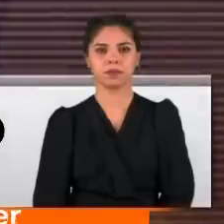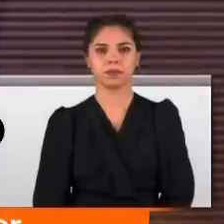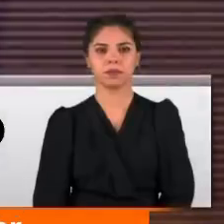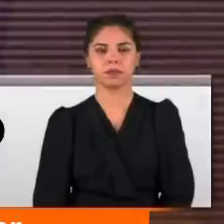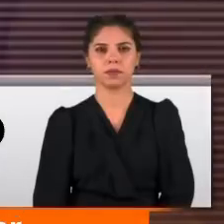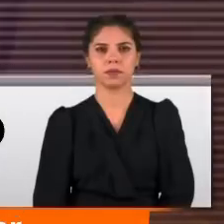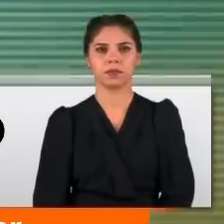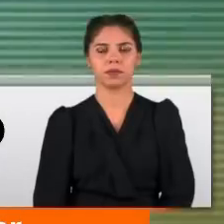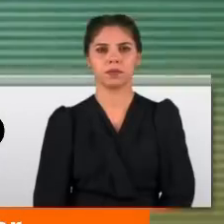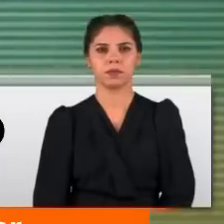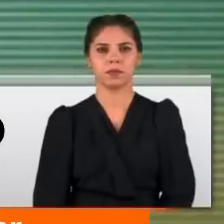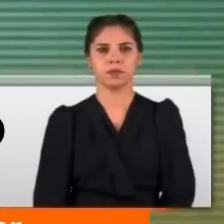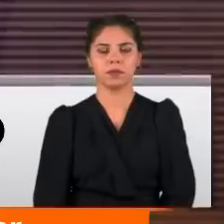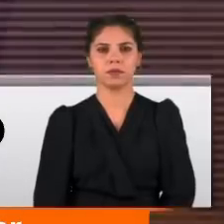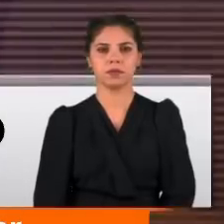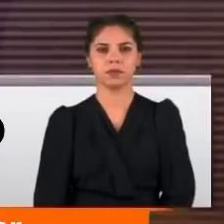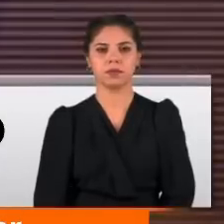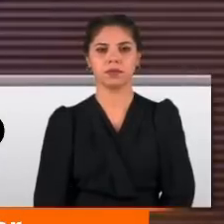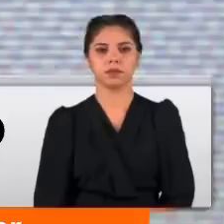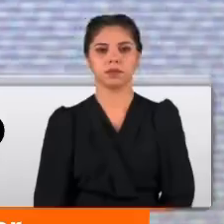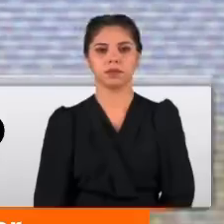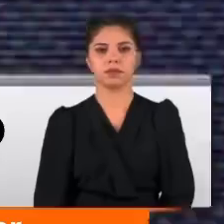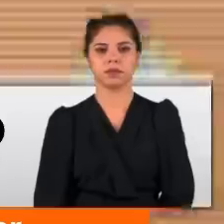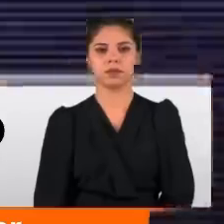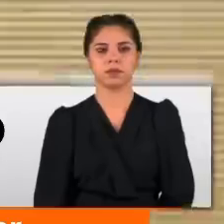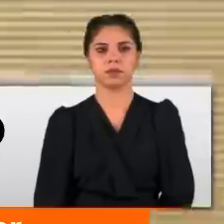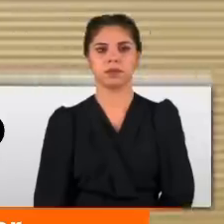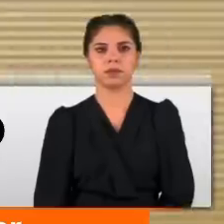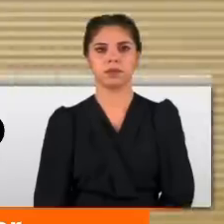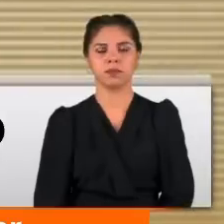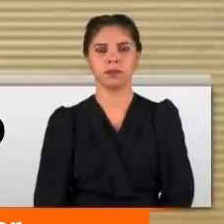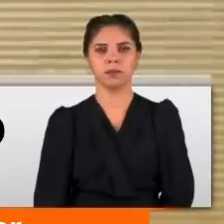Tamam da bu dekanla fotoğraf nasıl